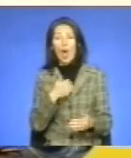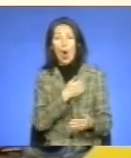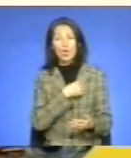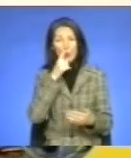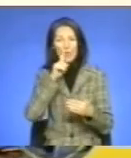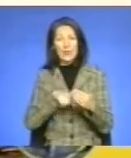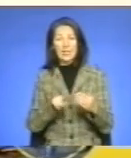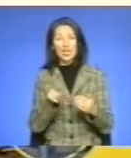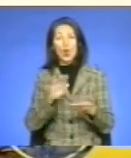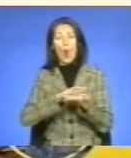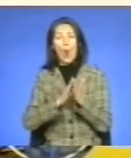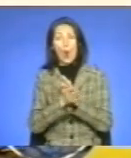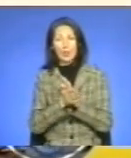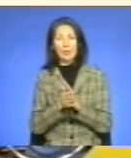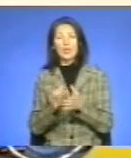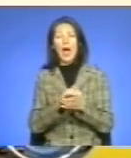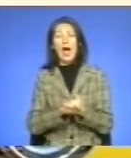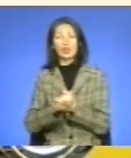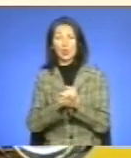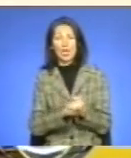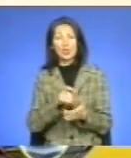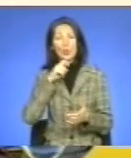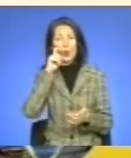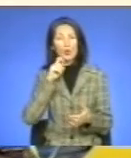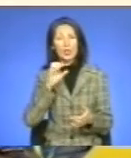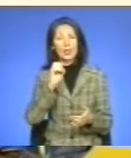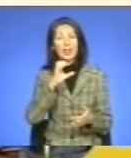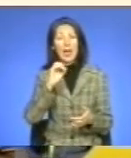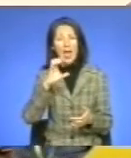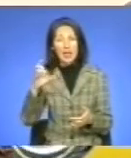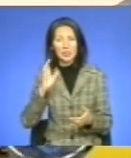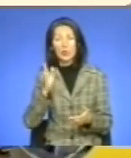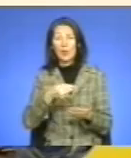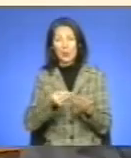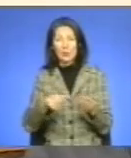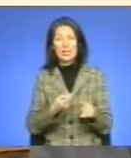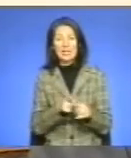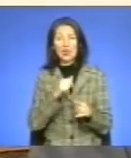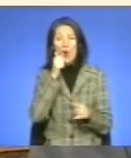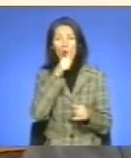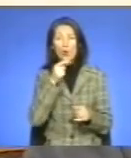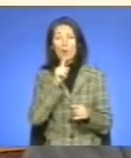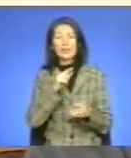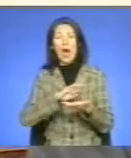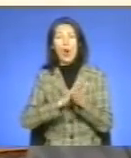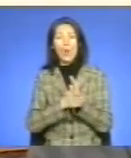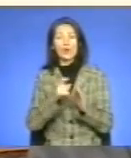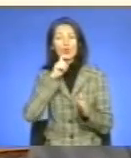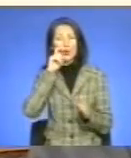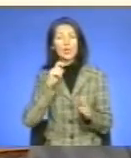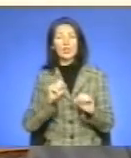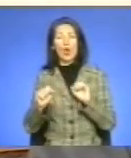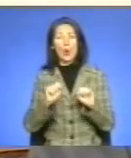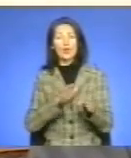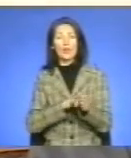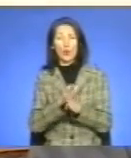про асоціацію між Україною і ЄС буде підписана в листопаді цього року в Вільнюсі, за умови, що український уряд виконує ті вимоги,